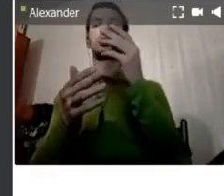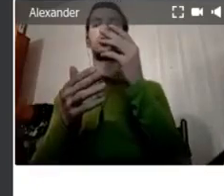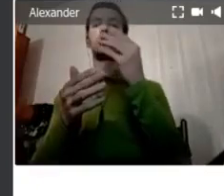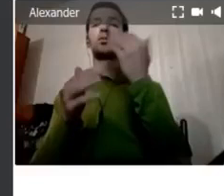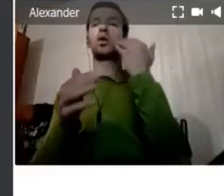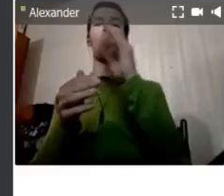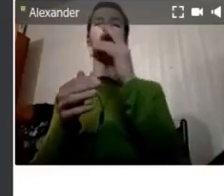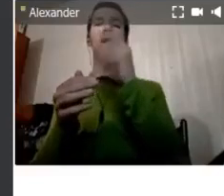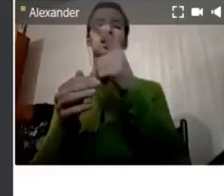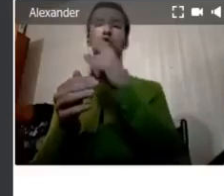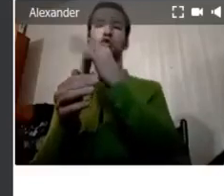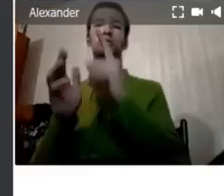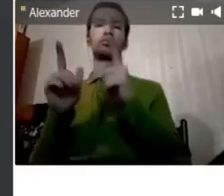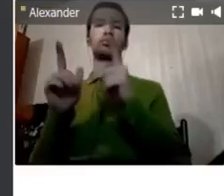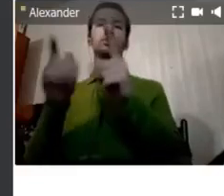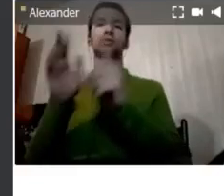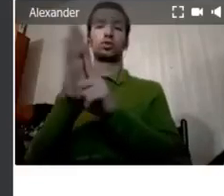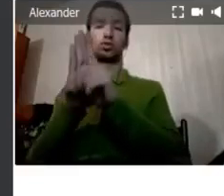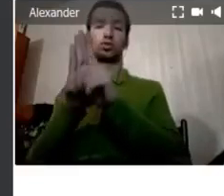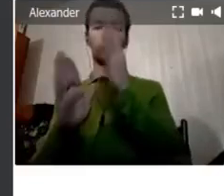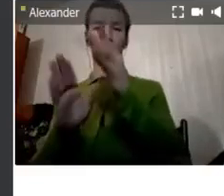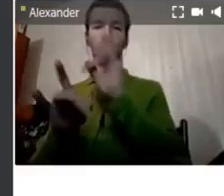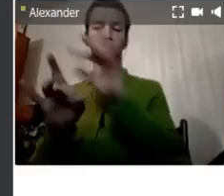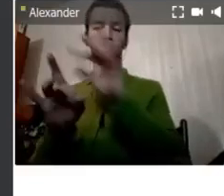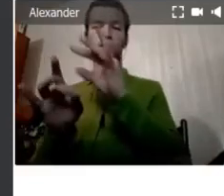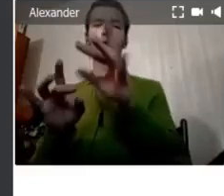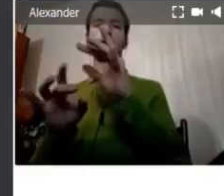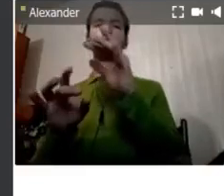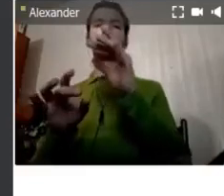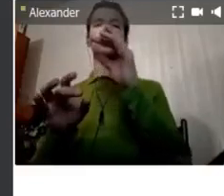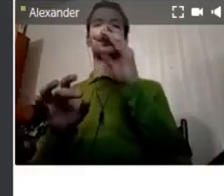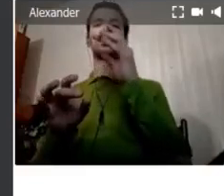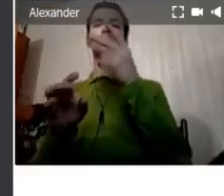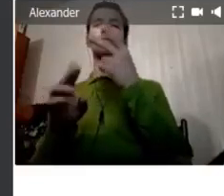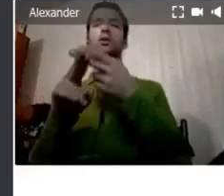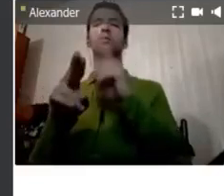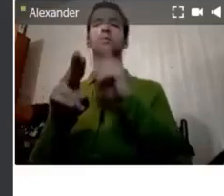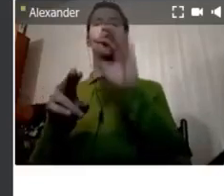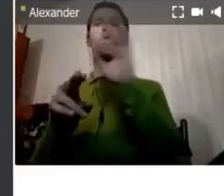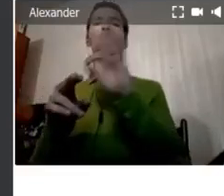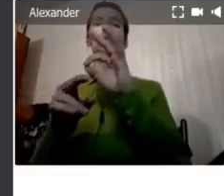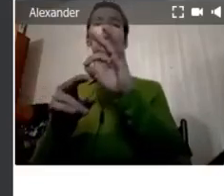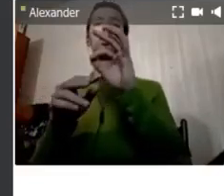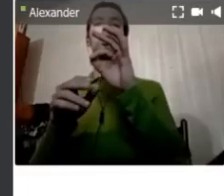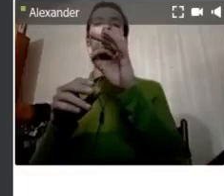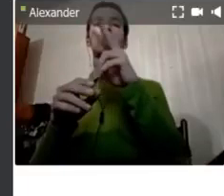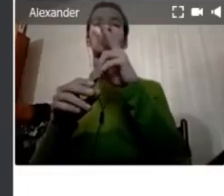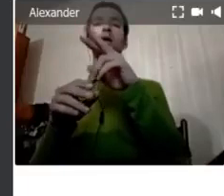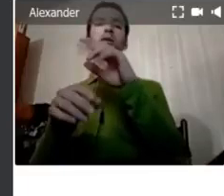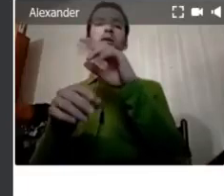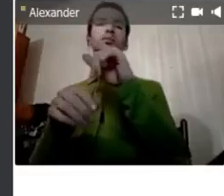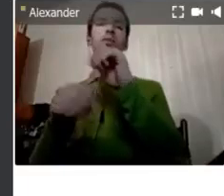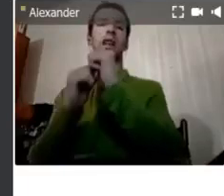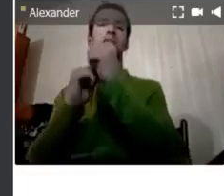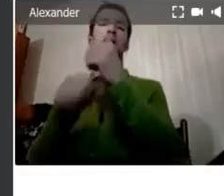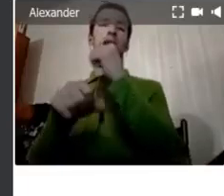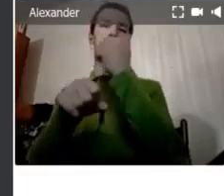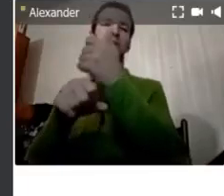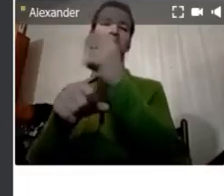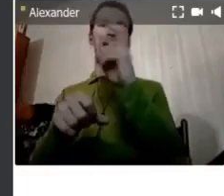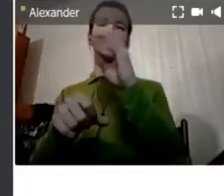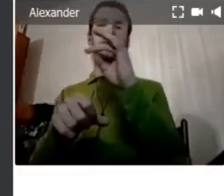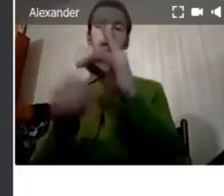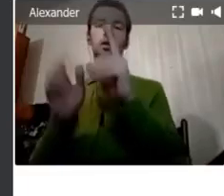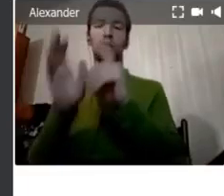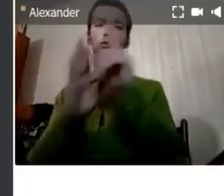что в этом бизнесе есть четко поставленная цель. Постоянное развитие, постоянный прогресс, чтобы